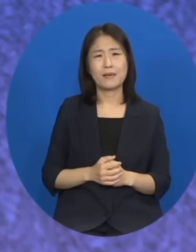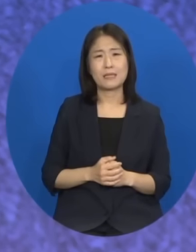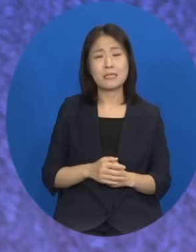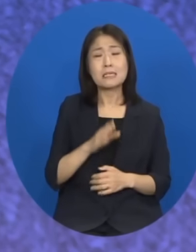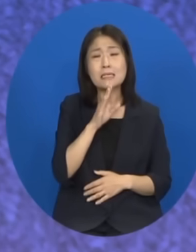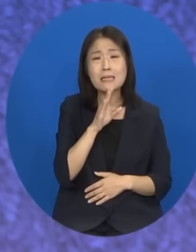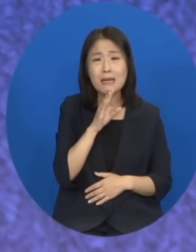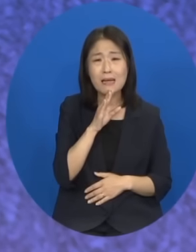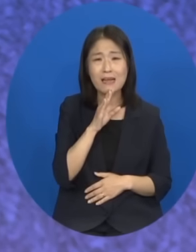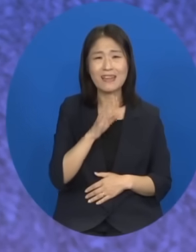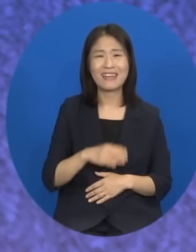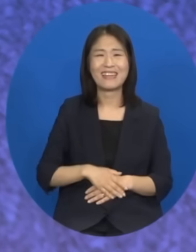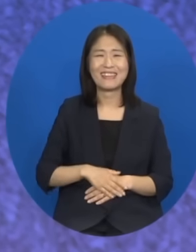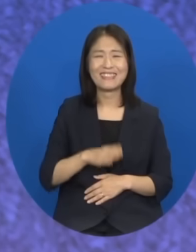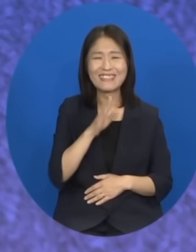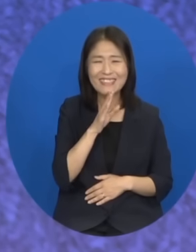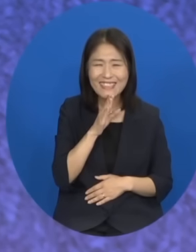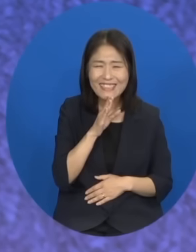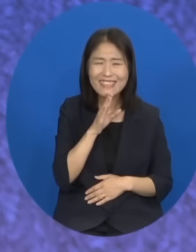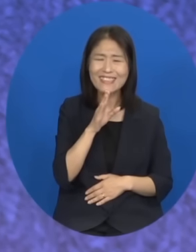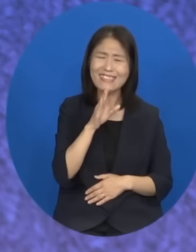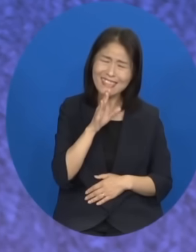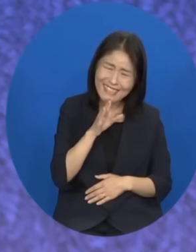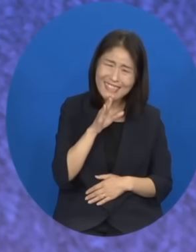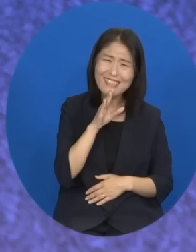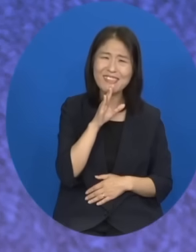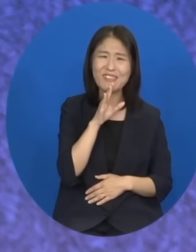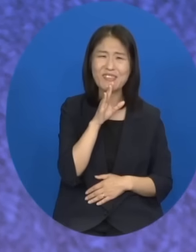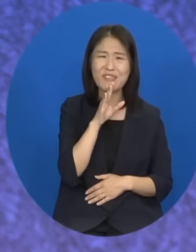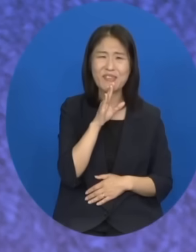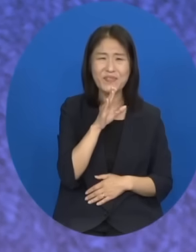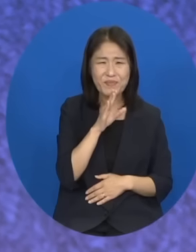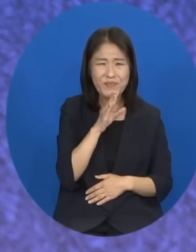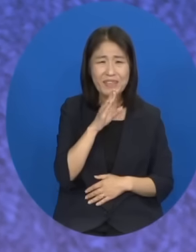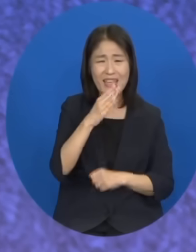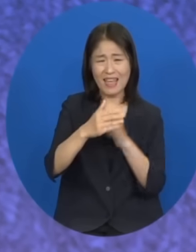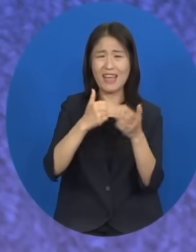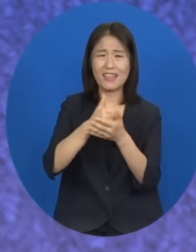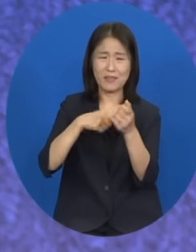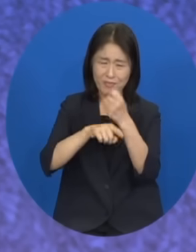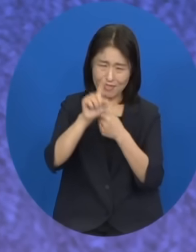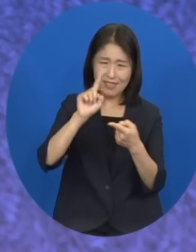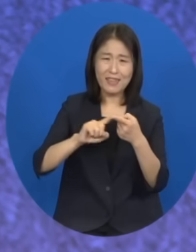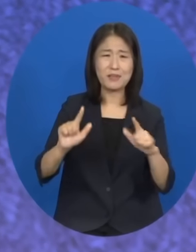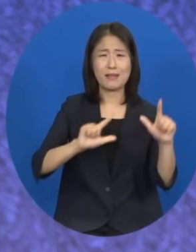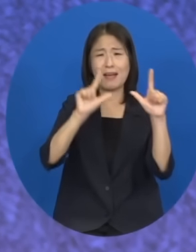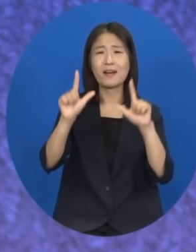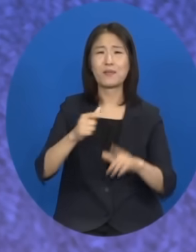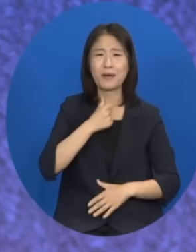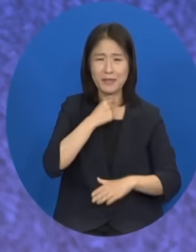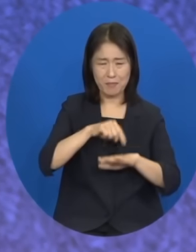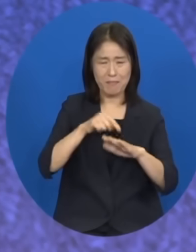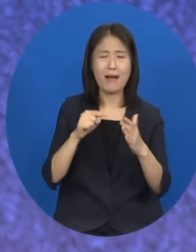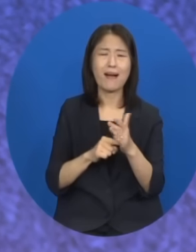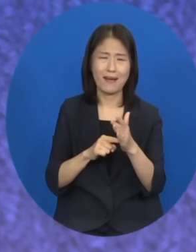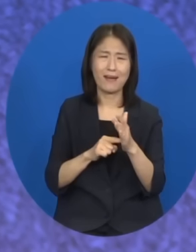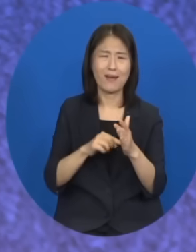진짜예요. 진짜 간절했어요. 하나님의 뜻대로 살고 싶은 마음이